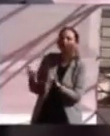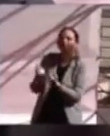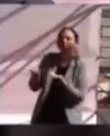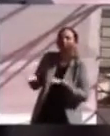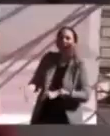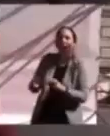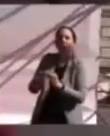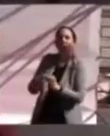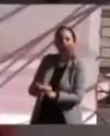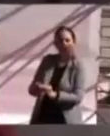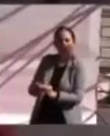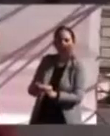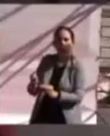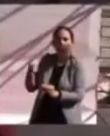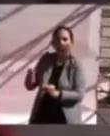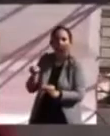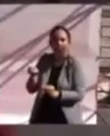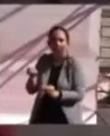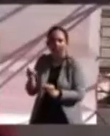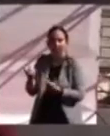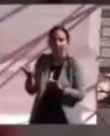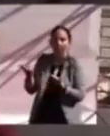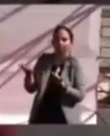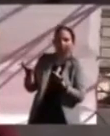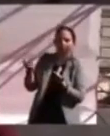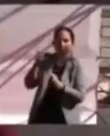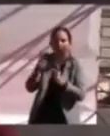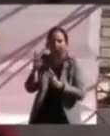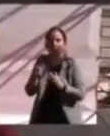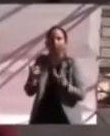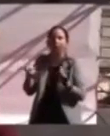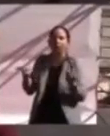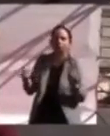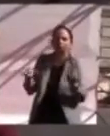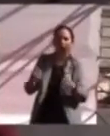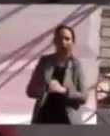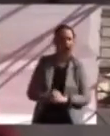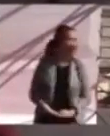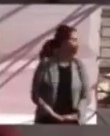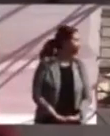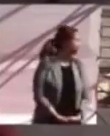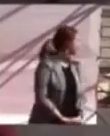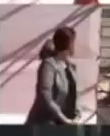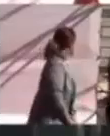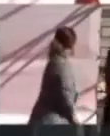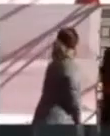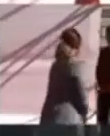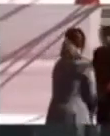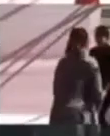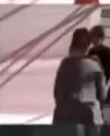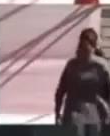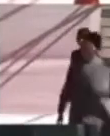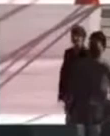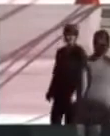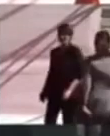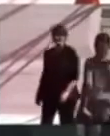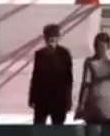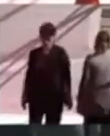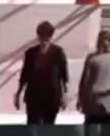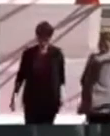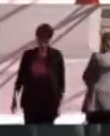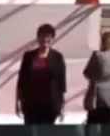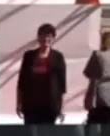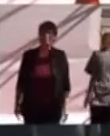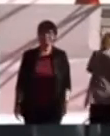perché così preoccupato di cosa dobbiamo aver paura ma credo che sia indispensabile